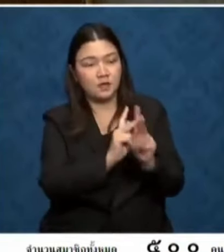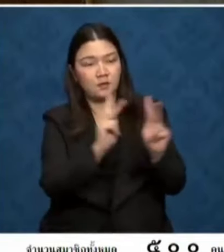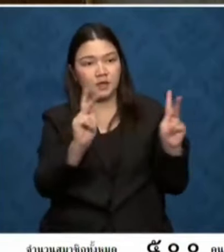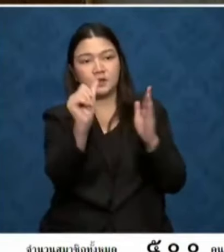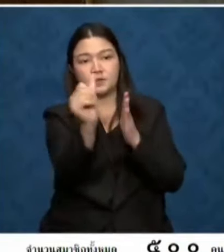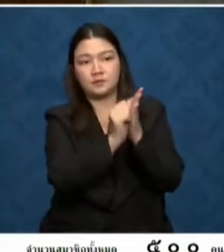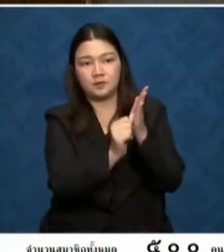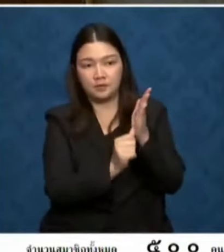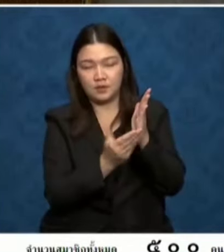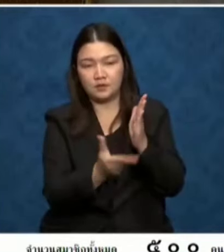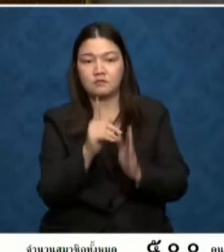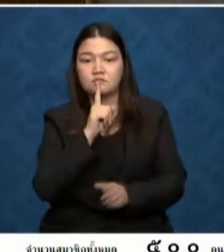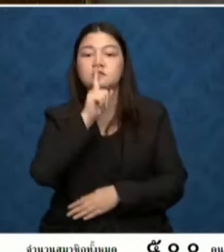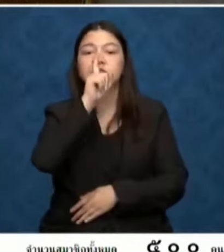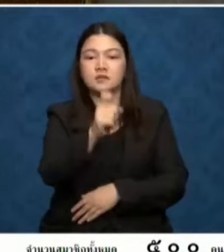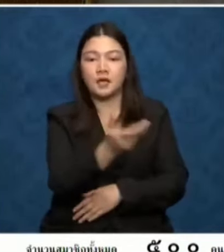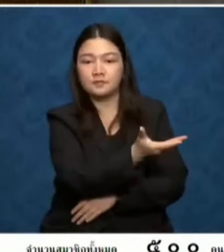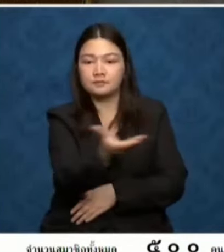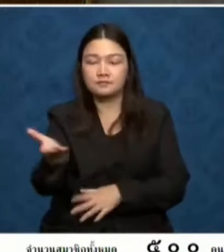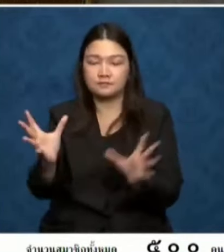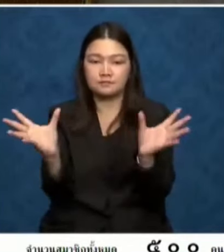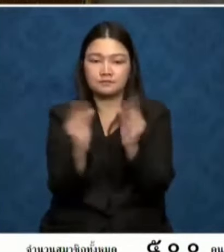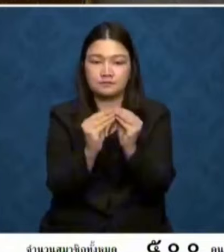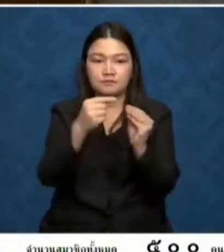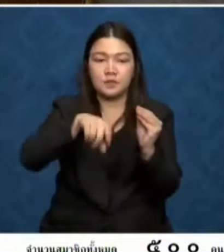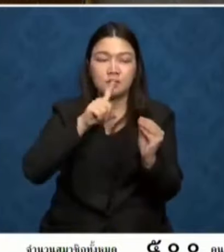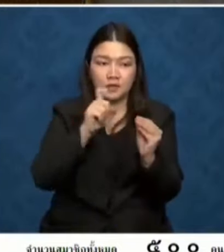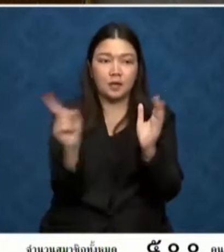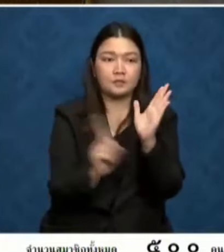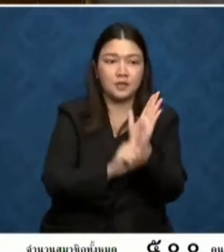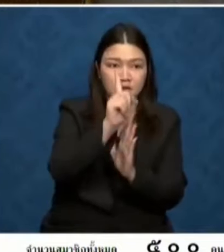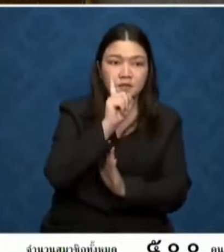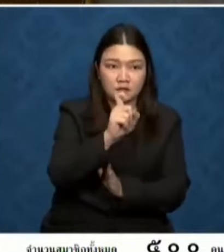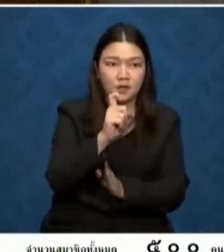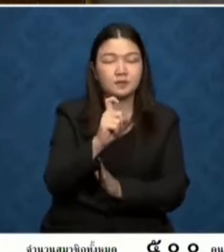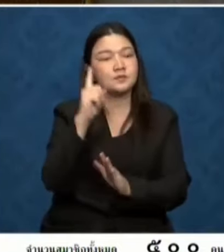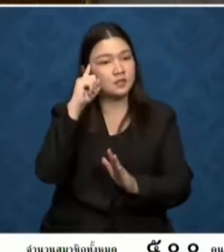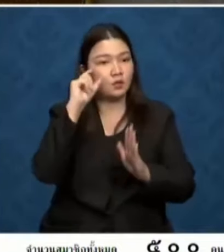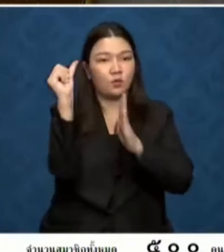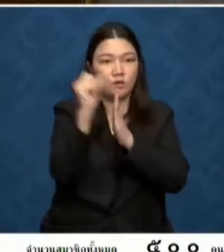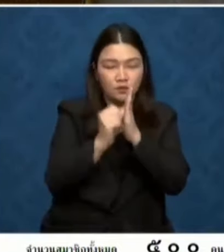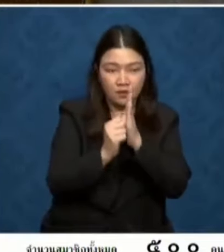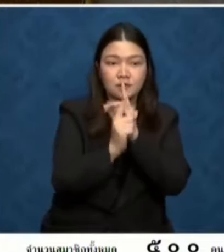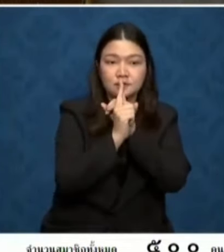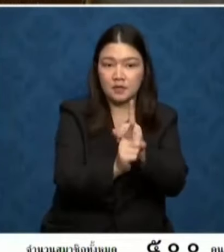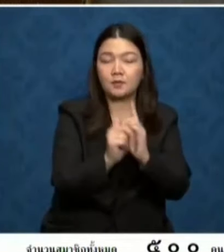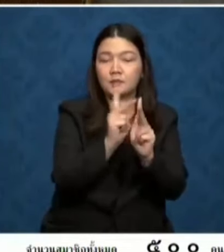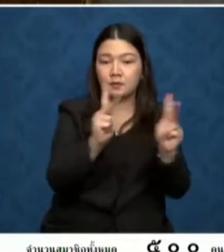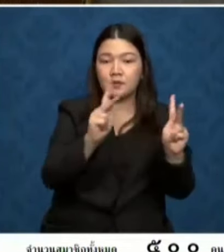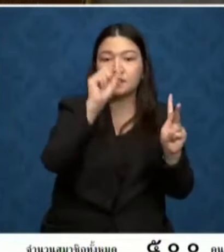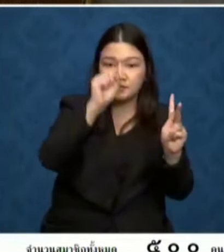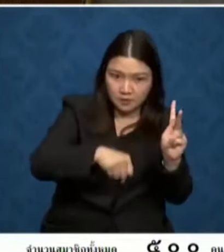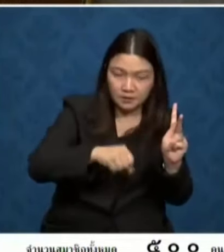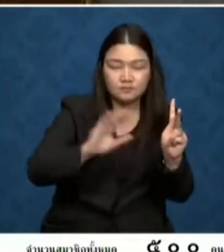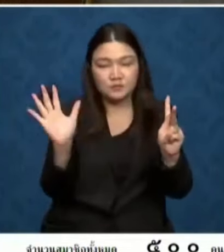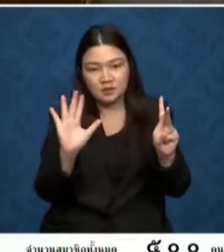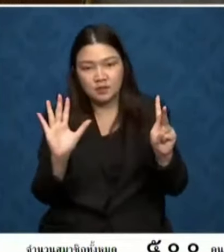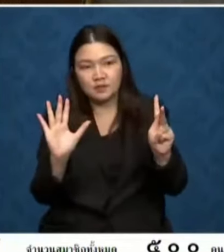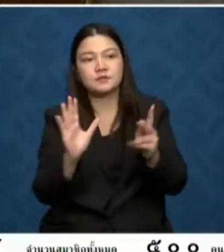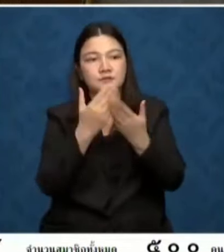ครับดังนั้นจะขอถามมติจากที่ประชุมใน2ครั้งนะครับครั้งแรกจะถามว่าเห็นด้วยกับการแก้ไขของกรรมการหรือไม่ครับ